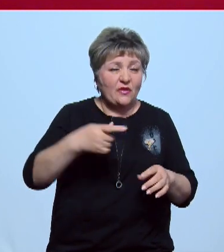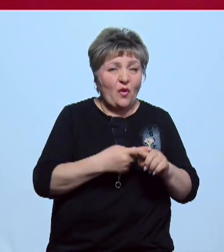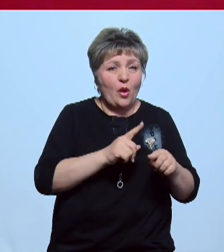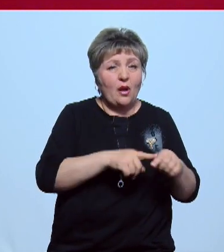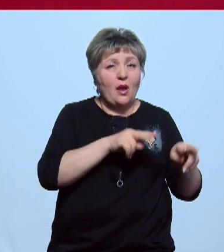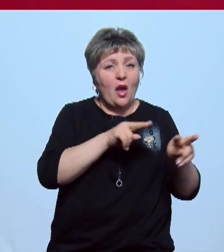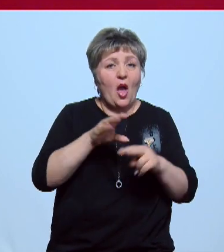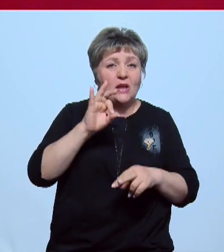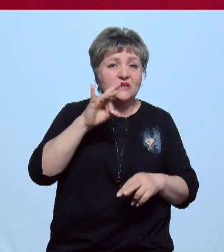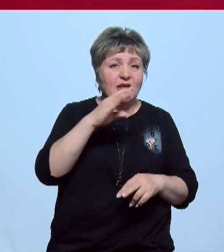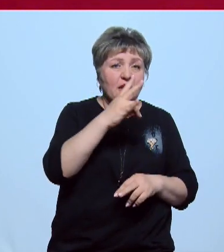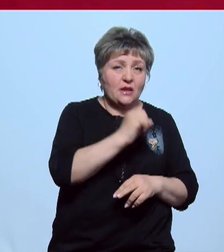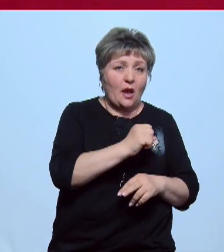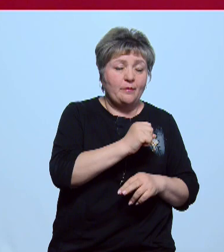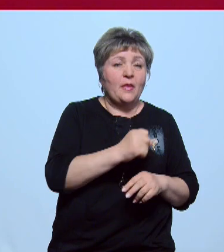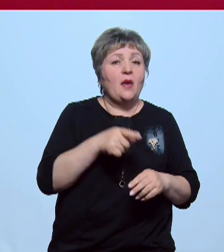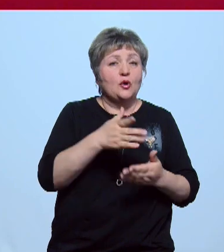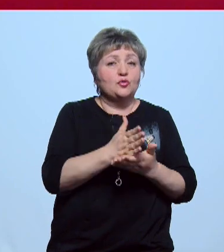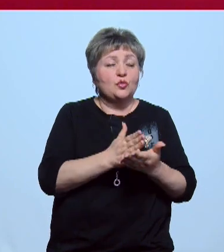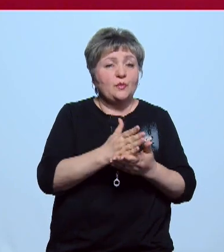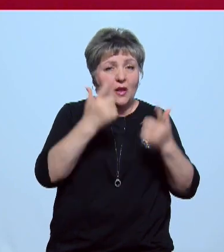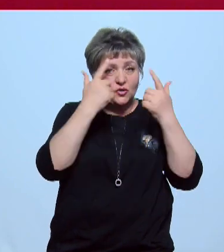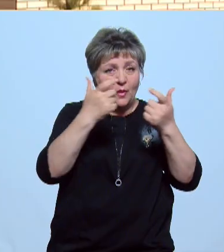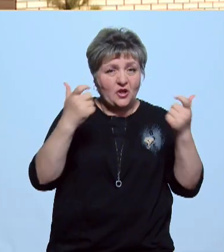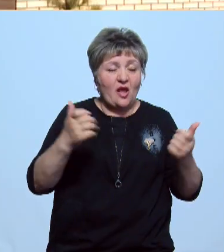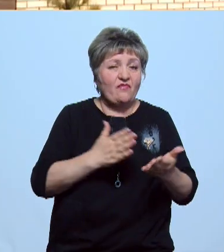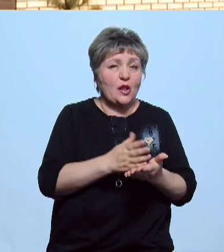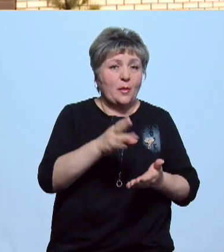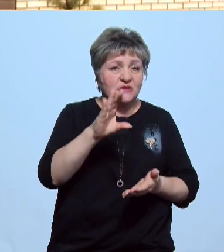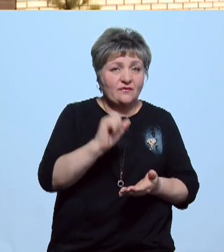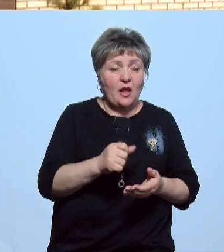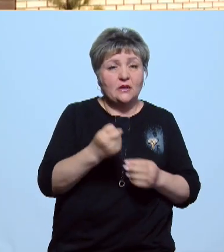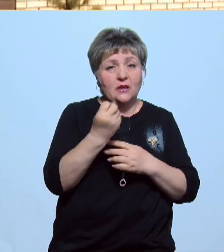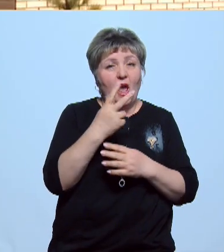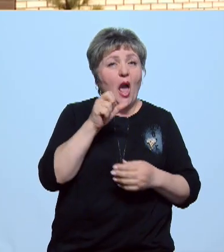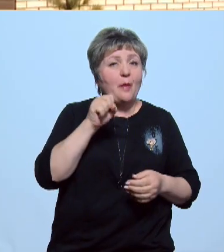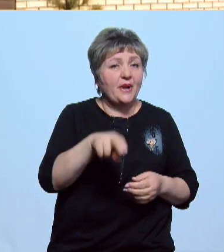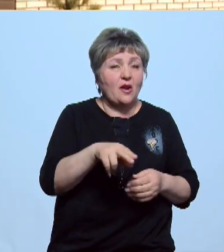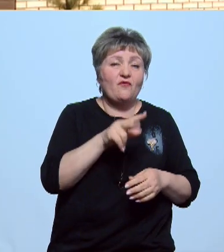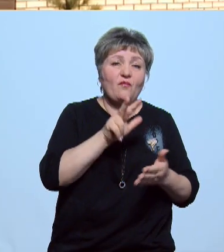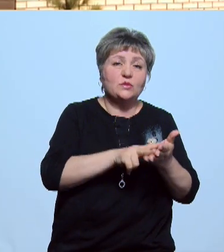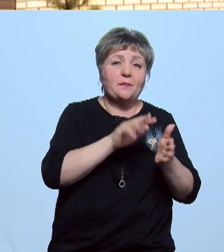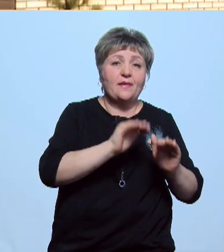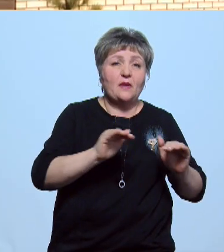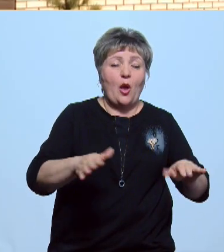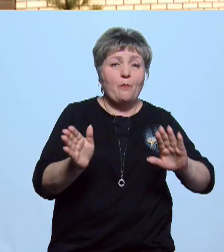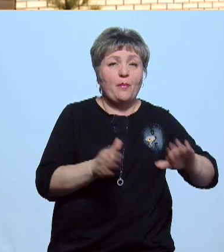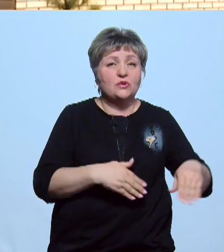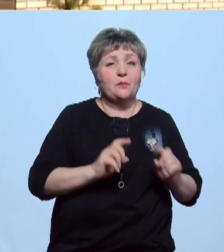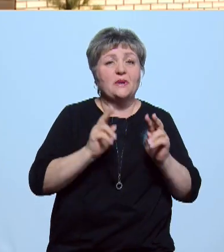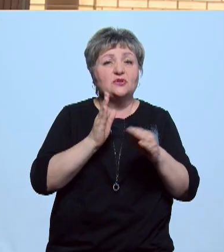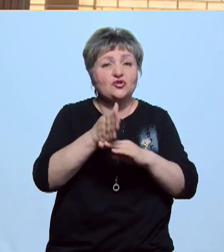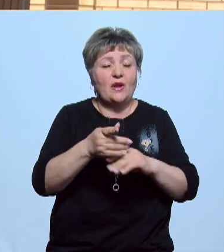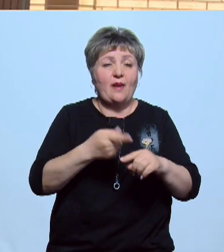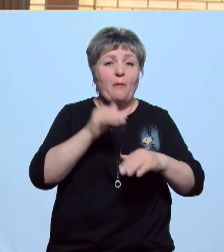Александра Бастрыкина. Об этом сообщает пресс-служба ведомства. Напомню, 13 апреля 8 детей после посещения частного